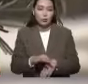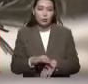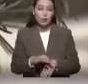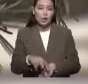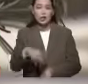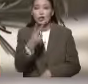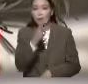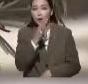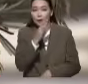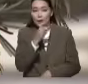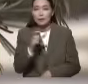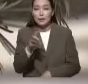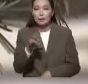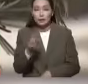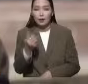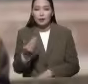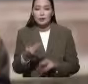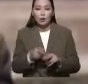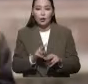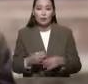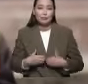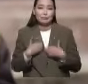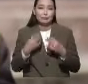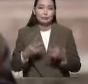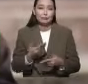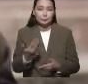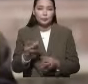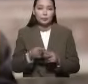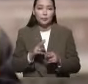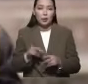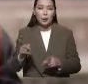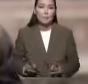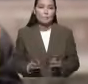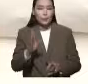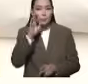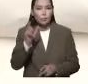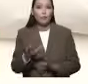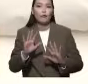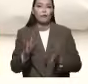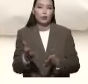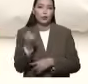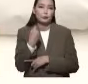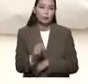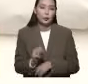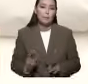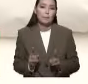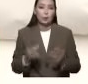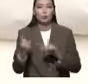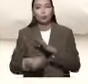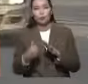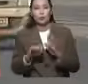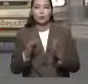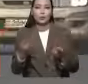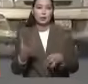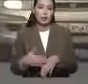22 жастағы Элина жантүршігерлік оқиғадан кейін күдікті жазасынан құтылып кетеме деп алаңдауда. Қазіргі уақытта ол бостандықта жүр. Айгерім Пернебек,